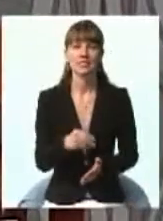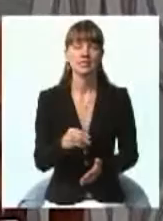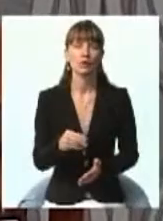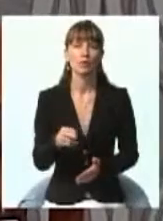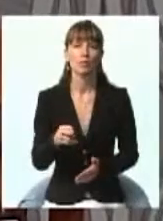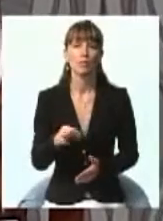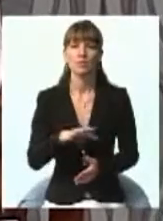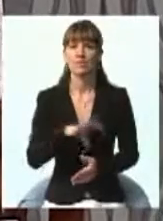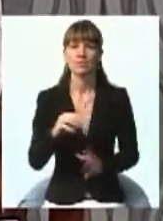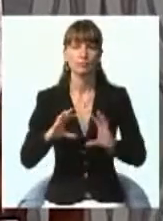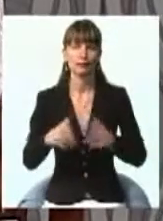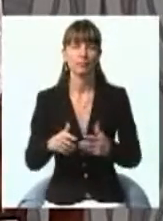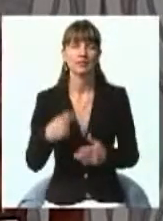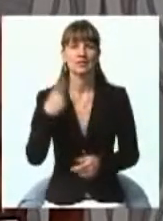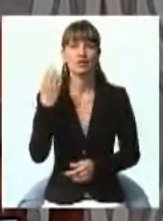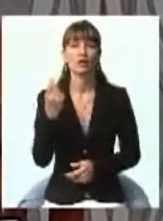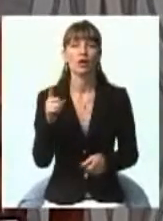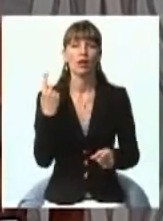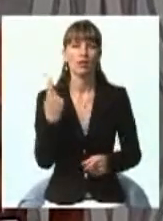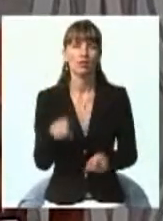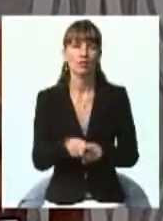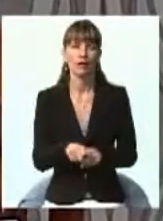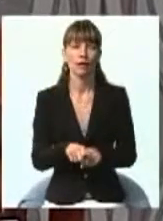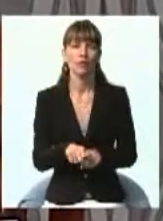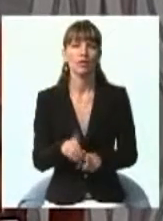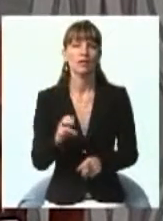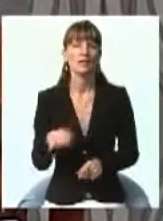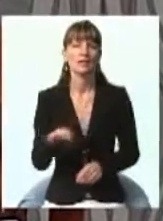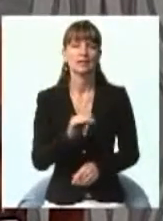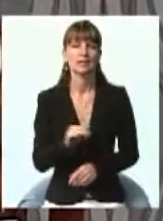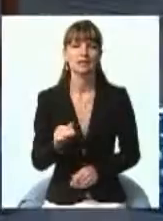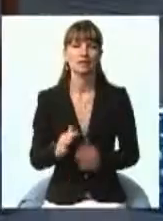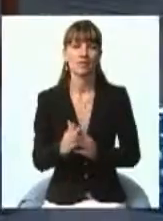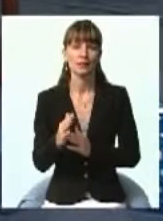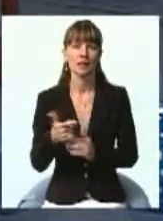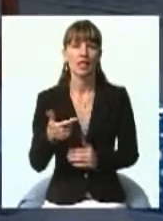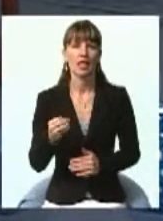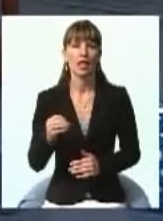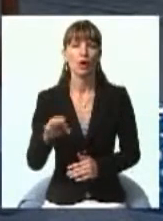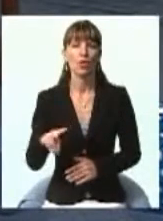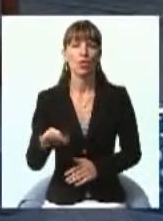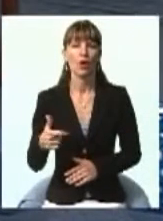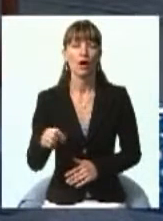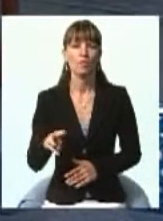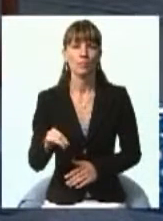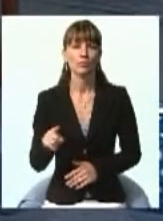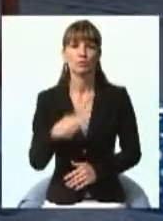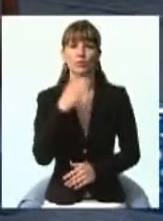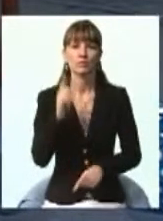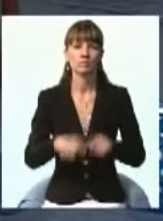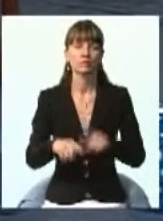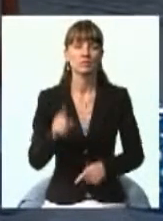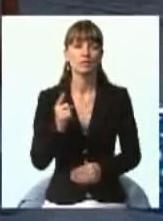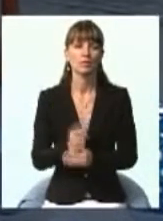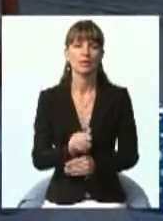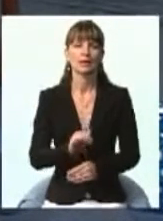земну кулю. Так. Я знаю ще одну таку версію, чому, ну, не всі діти виростають геологами. Знаєш чому? Чому? Тому що багато батьків